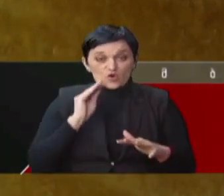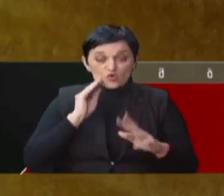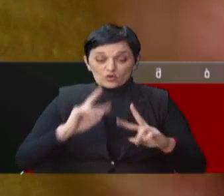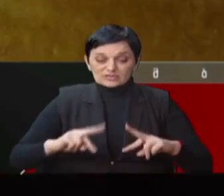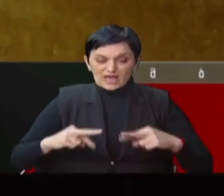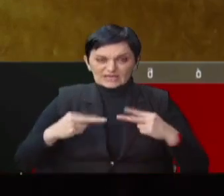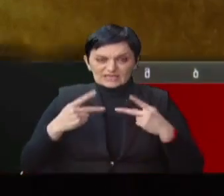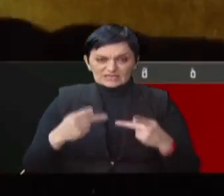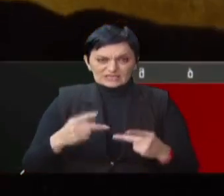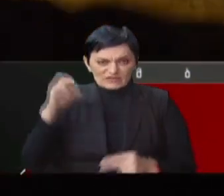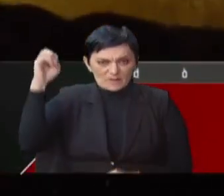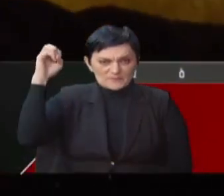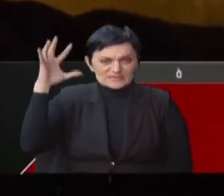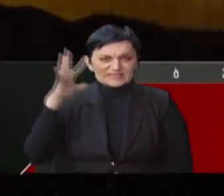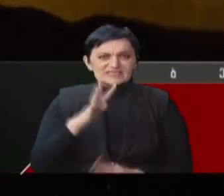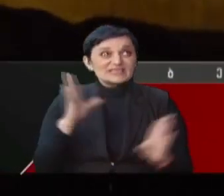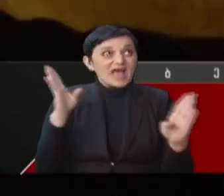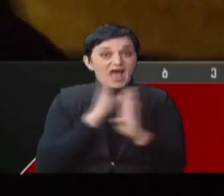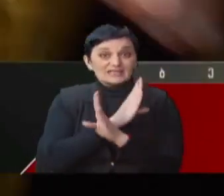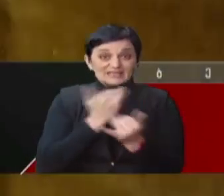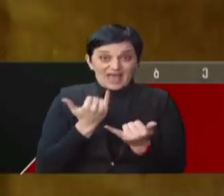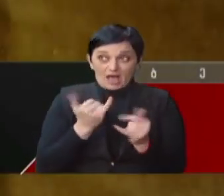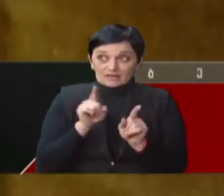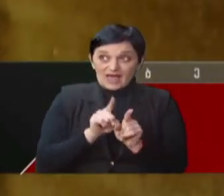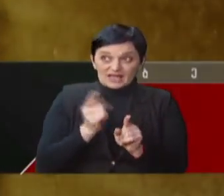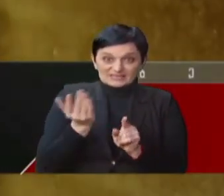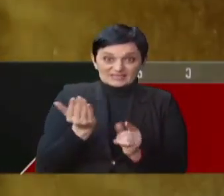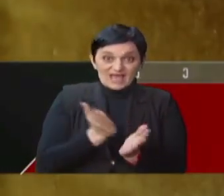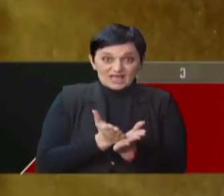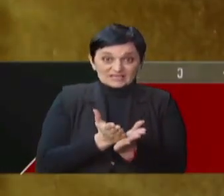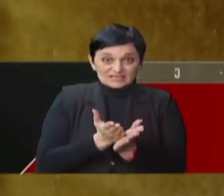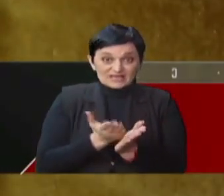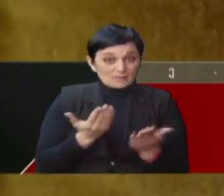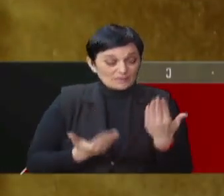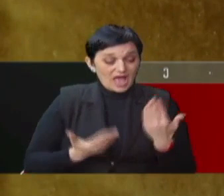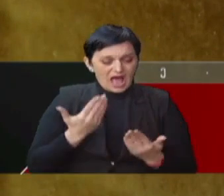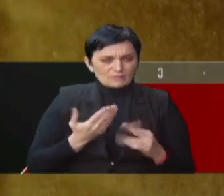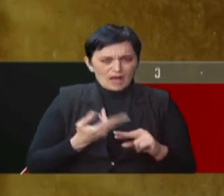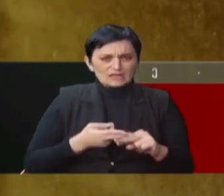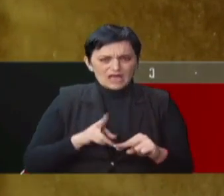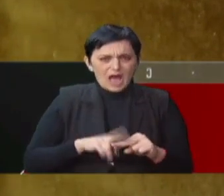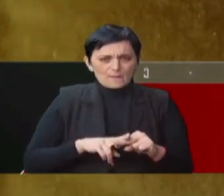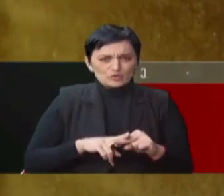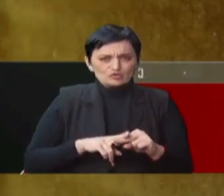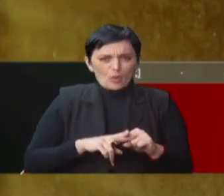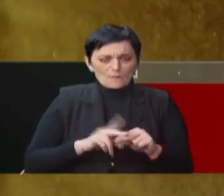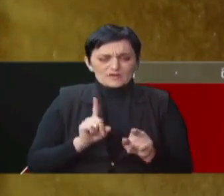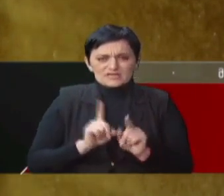ისხლება მზიანი დარი დაიახლა რო არი ასეთით. ალბათ ამიტომ გამომყვა